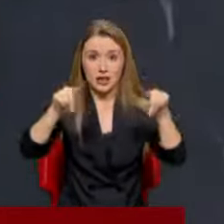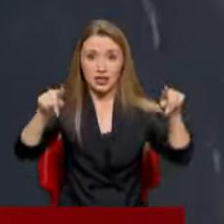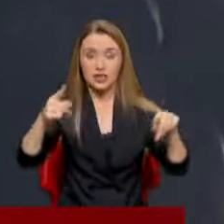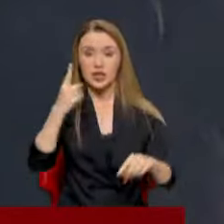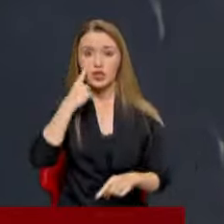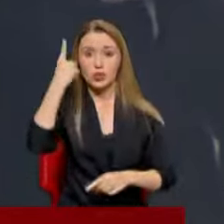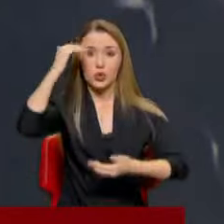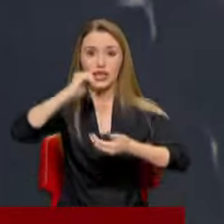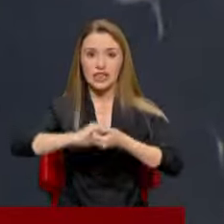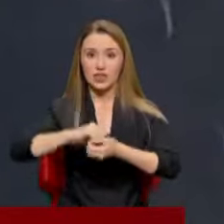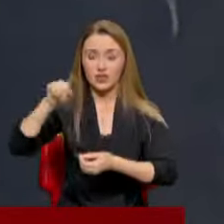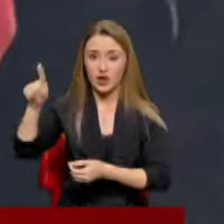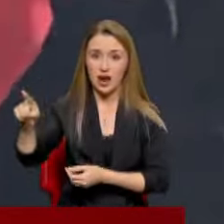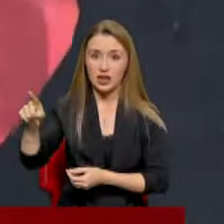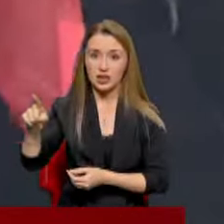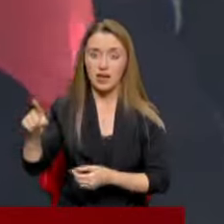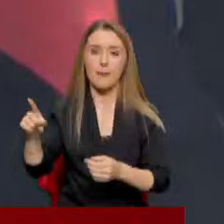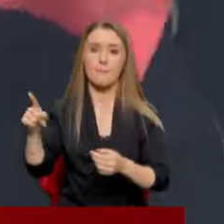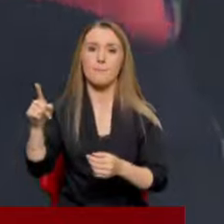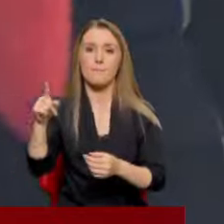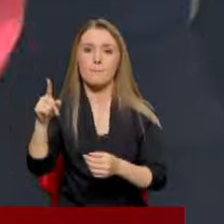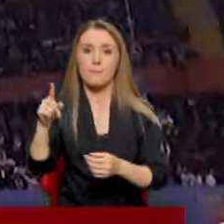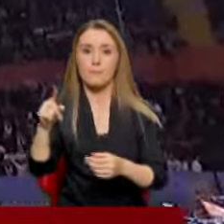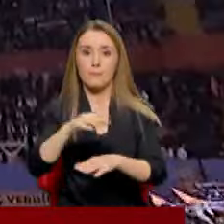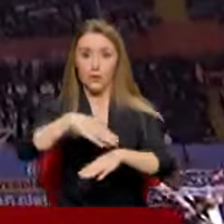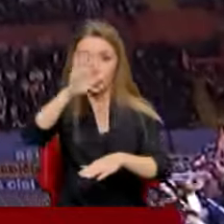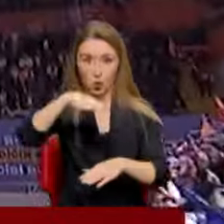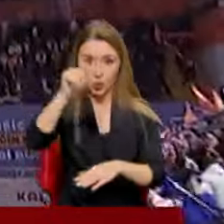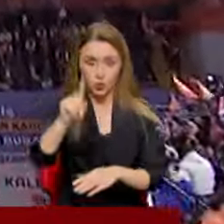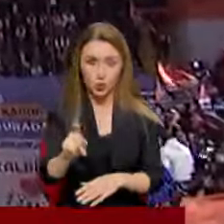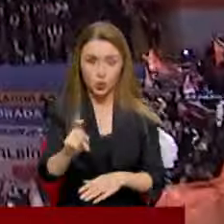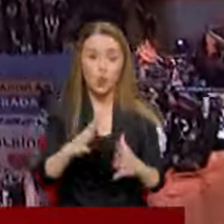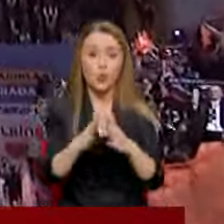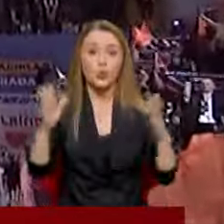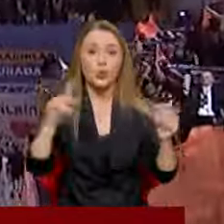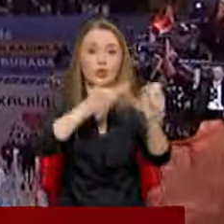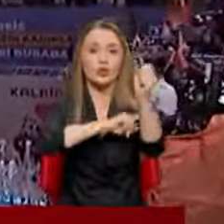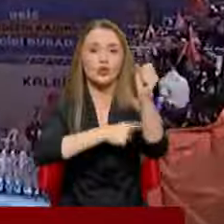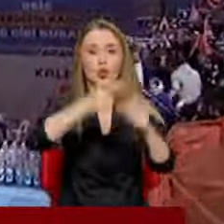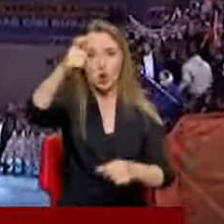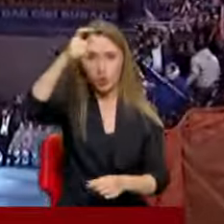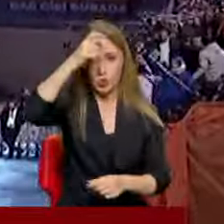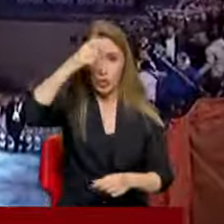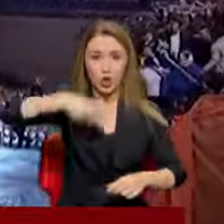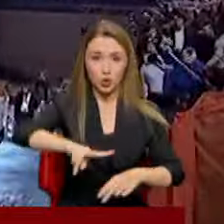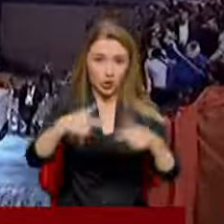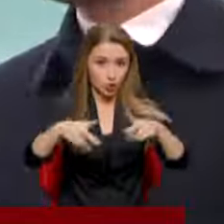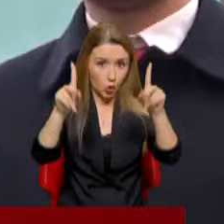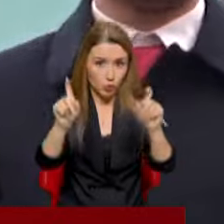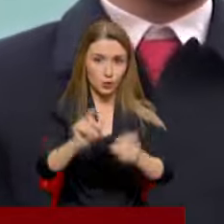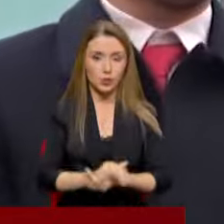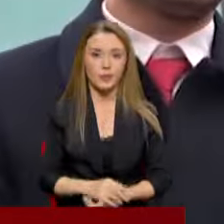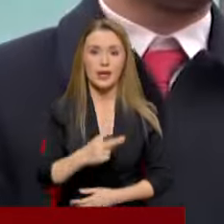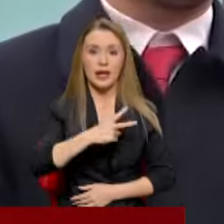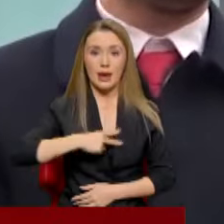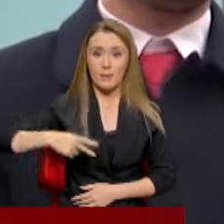Cumhur ittifakının renkleriyle boyuyor muyuz büyük ve güçlü Türkiye'nin yolunu açıyor muyuz